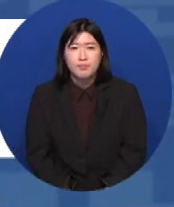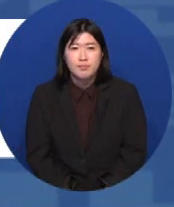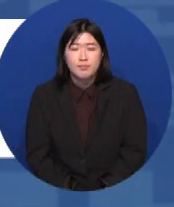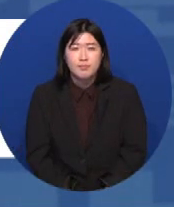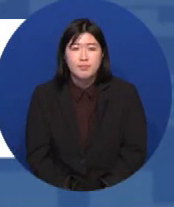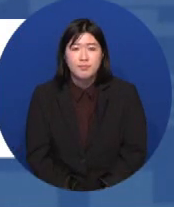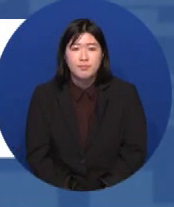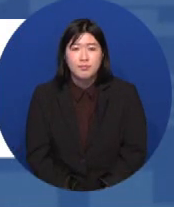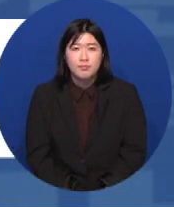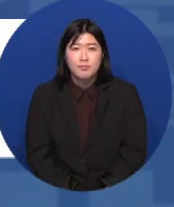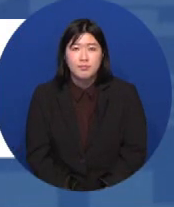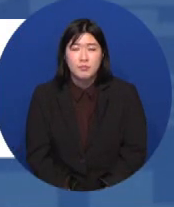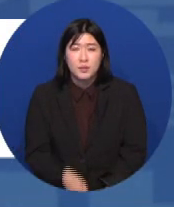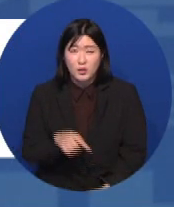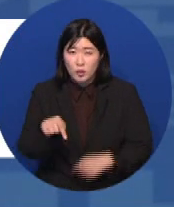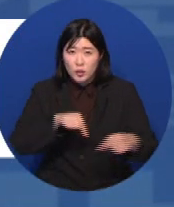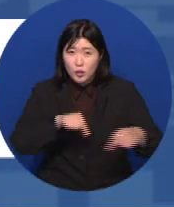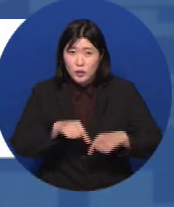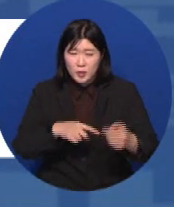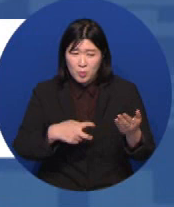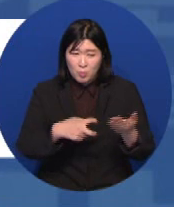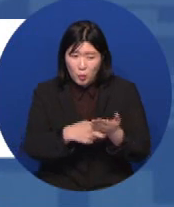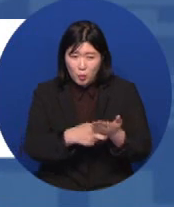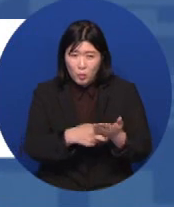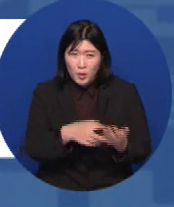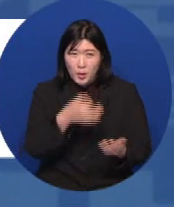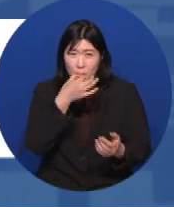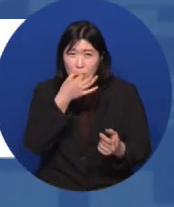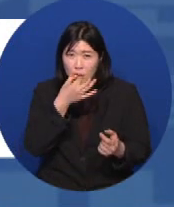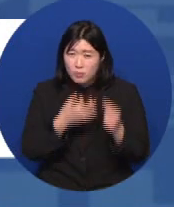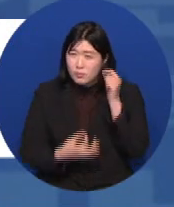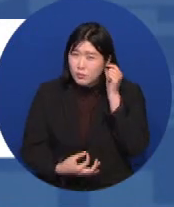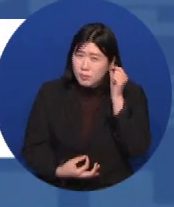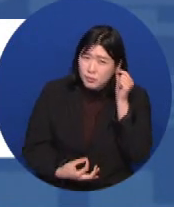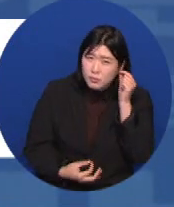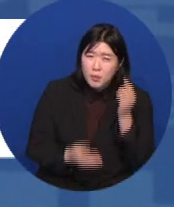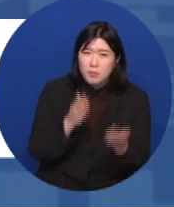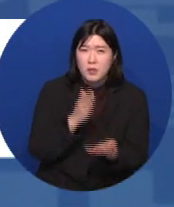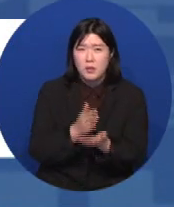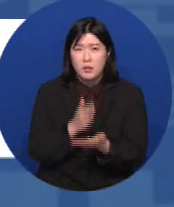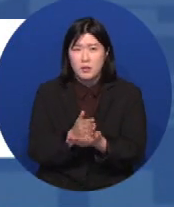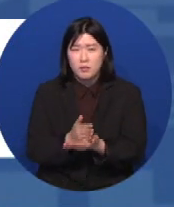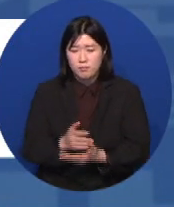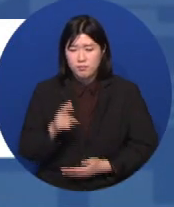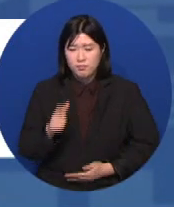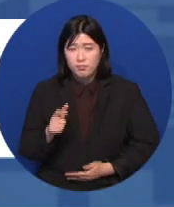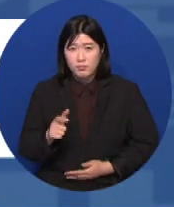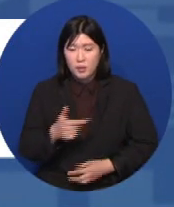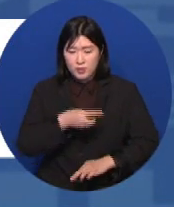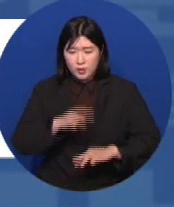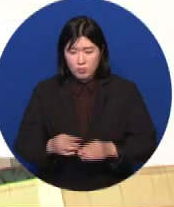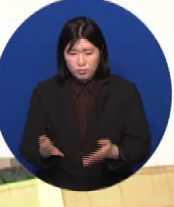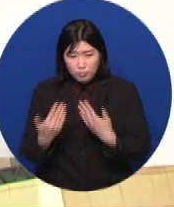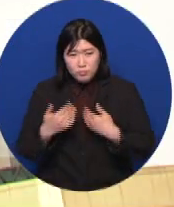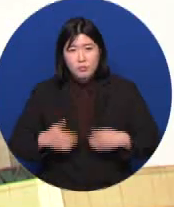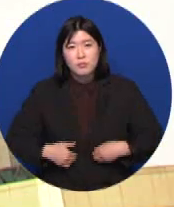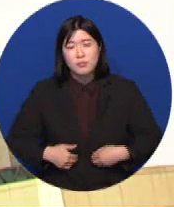하고 이것은 정치적인 논리에 의해서 표를 따라서 움직일 일이 아니다.